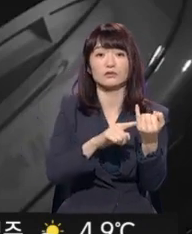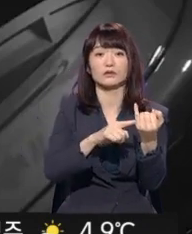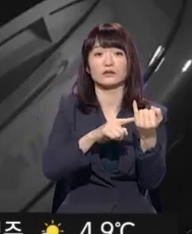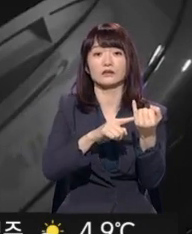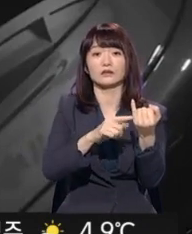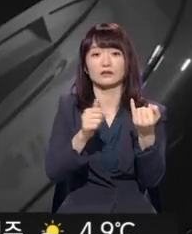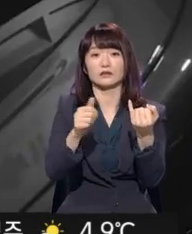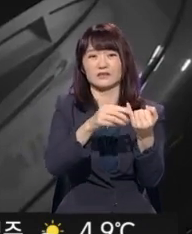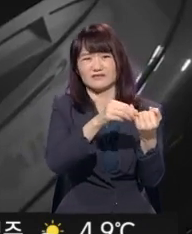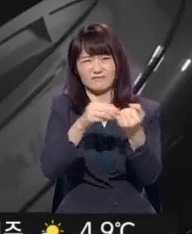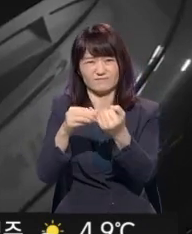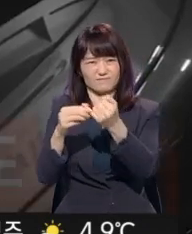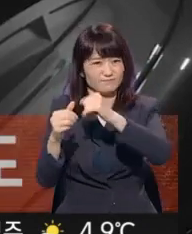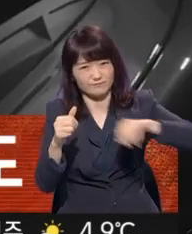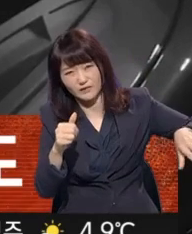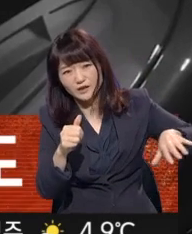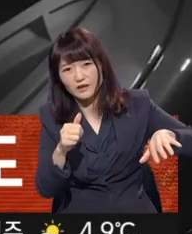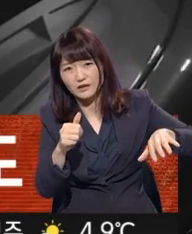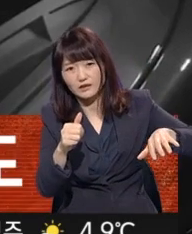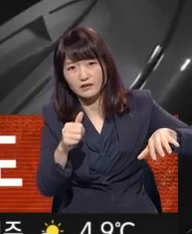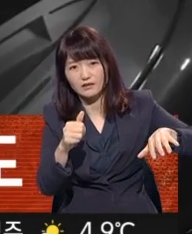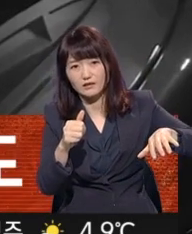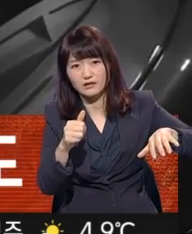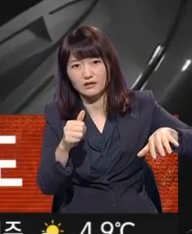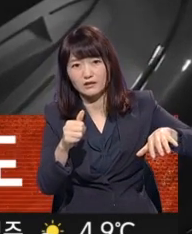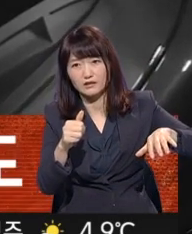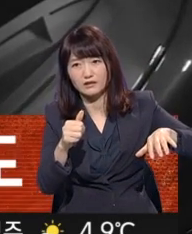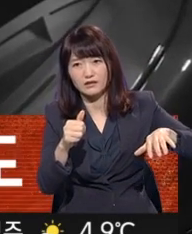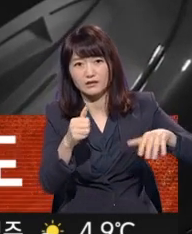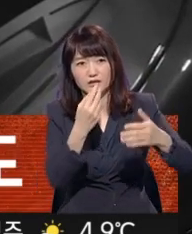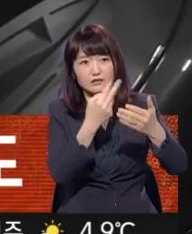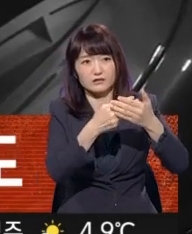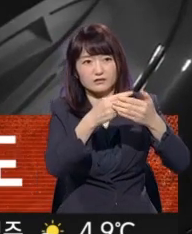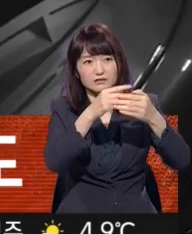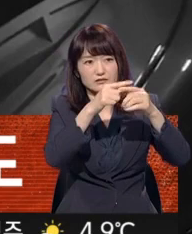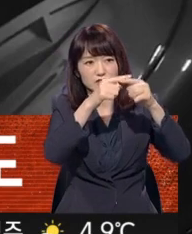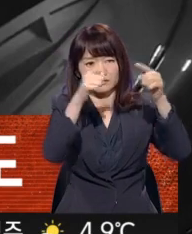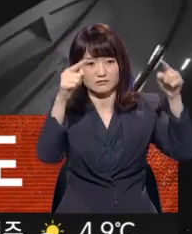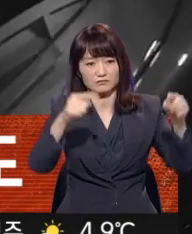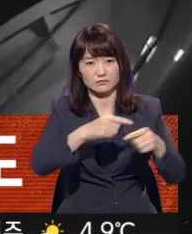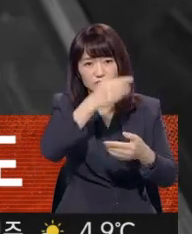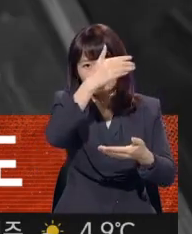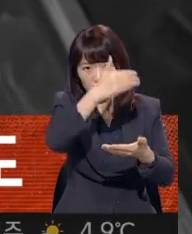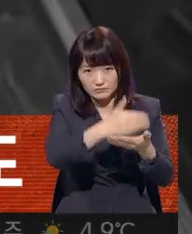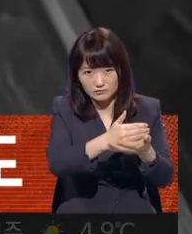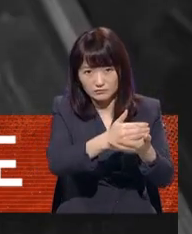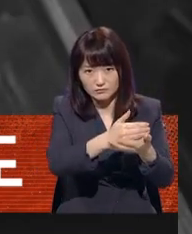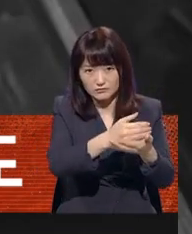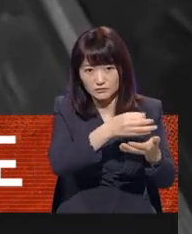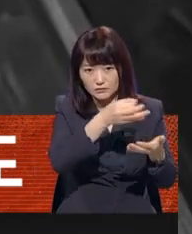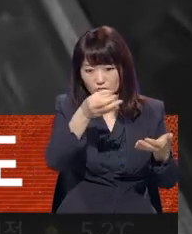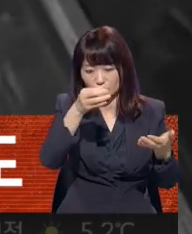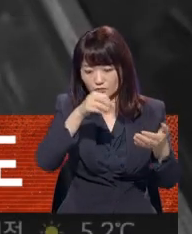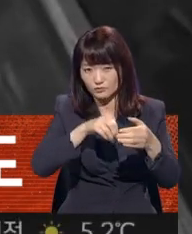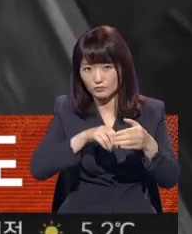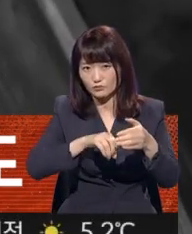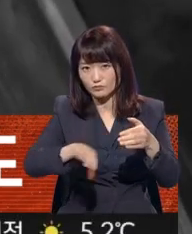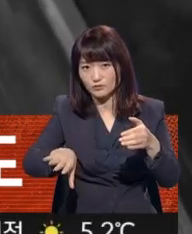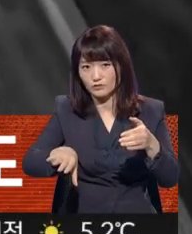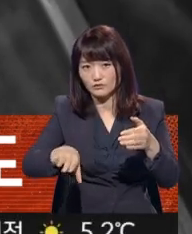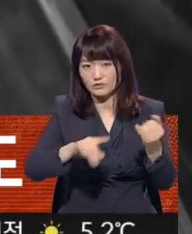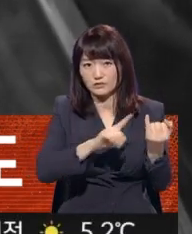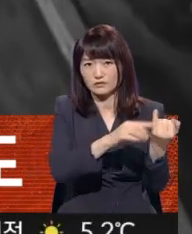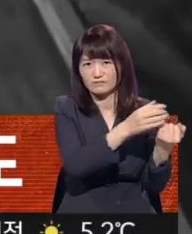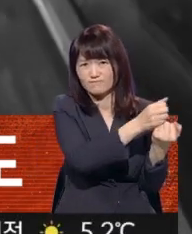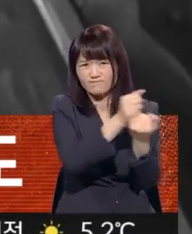여성은 다행히도 남성 손을 강하게 뿌리치면서 팔을 빼냈고 재빨리 창문을 닫았습니다. 이 거스름돈은 바닥에 떨어져서 나뒹굴고 이